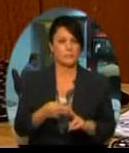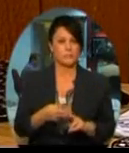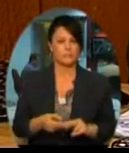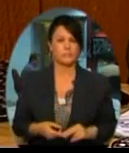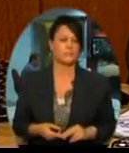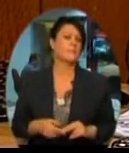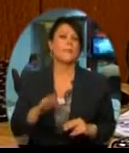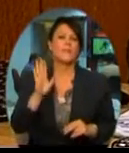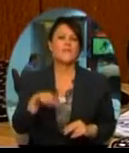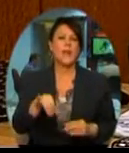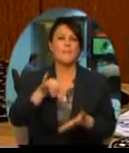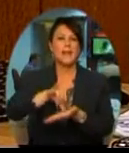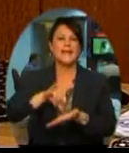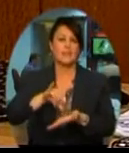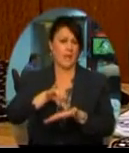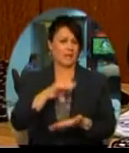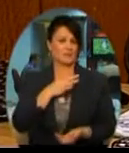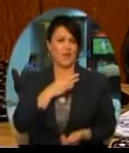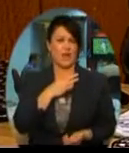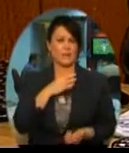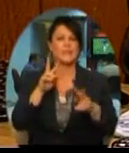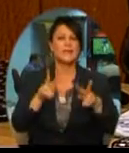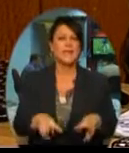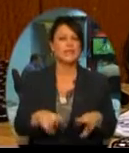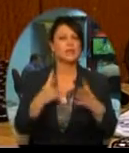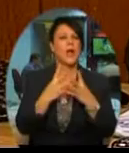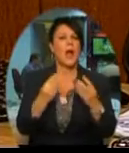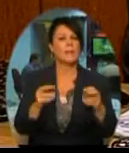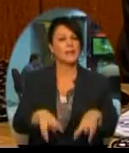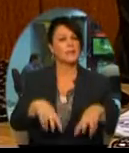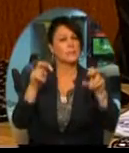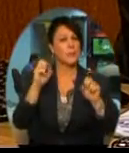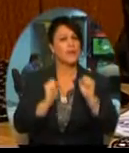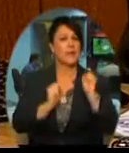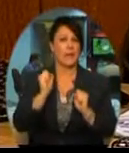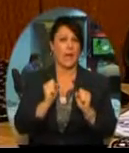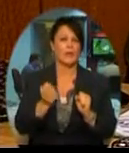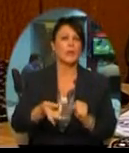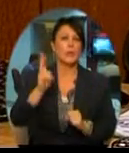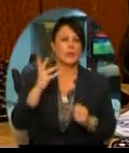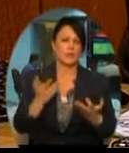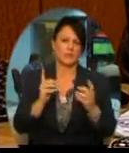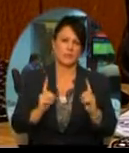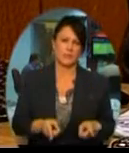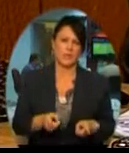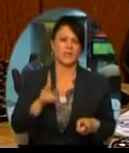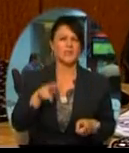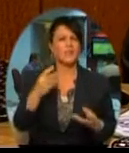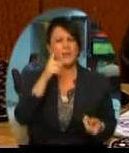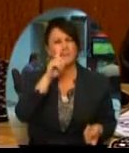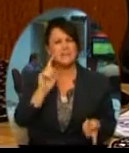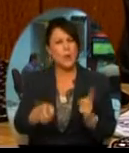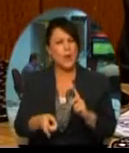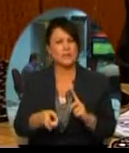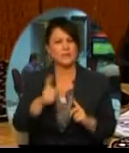גם בעיר, בערים שלנו, יש הרבה ניצול אנרגיה מעבר לדרוש, יש הרבה פסולת, יש